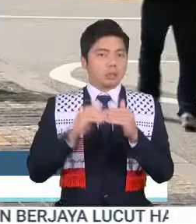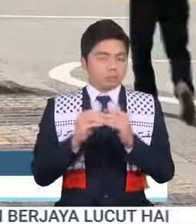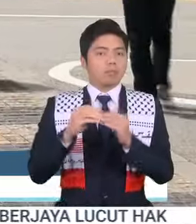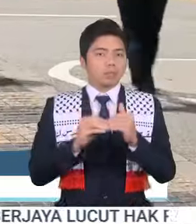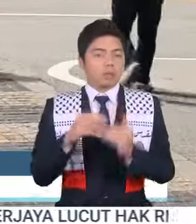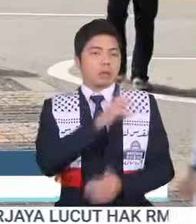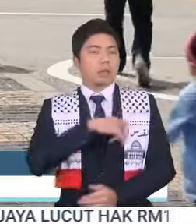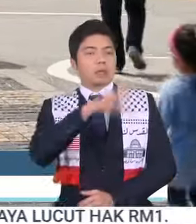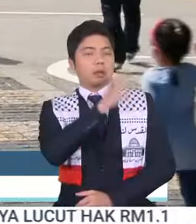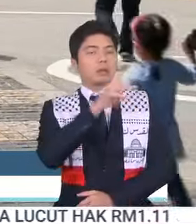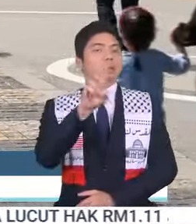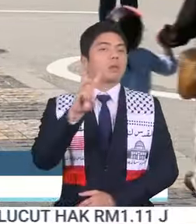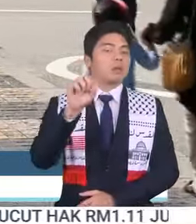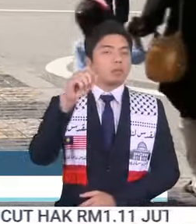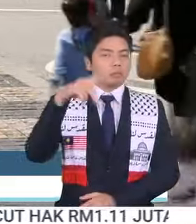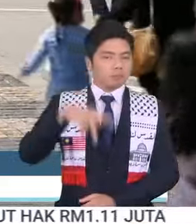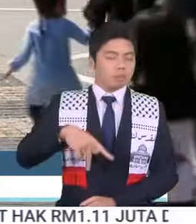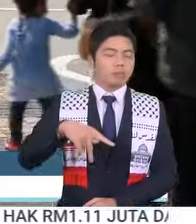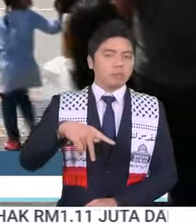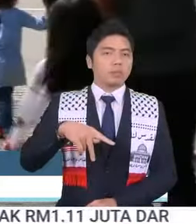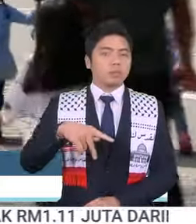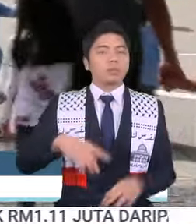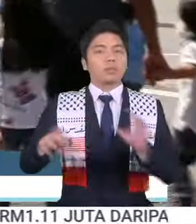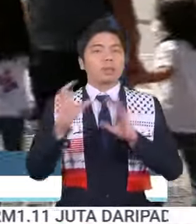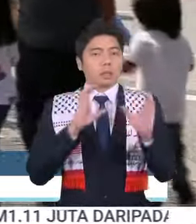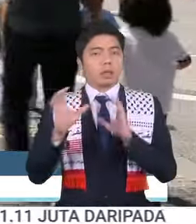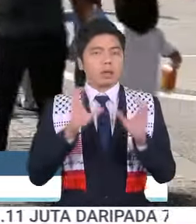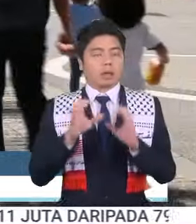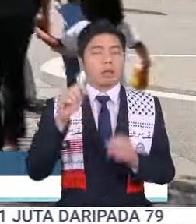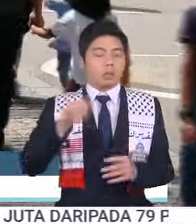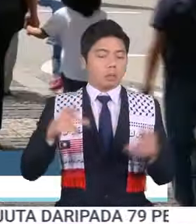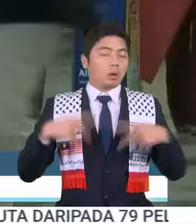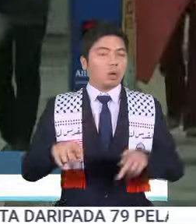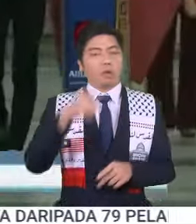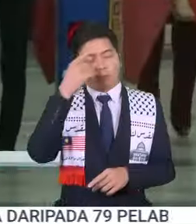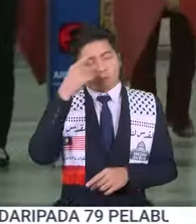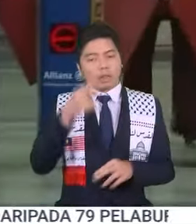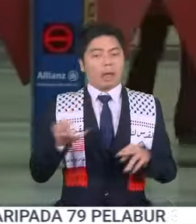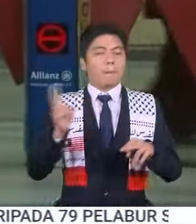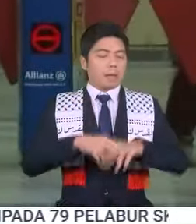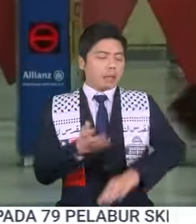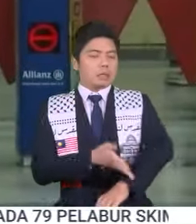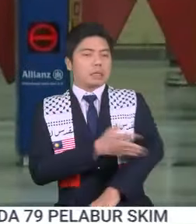Pegawai Eksekutif KWSP Ahmad Zulkarnain On berkata, inisiatif itu bertujuan menambah baik